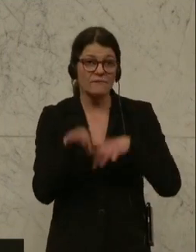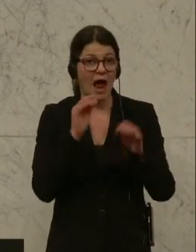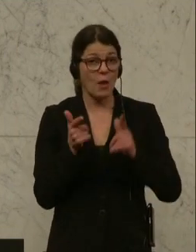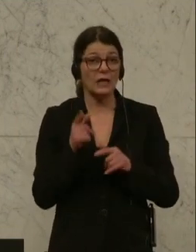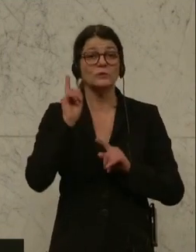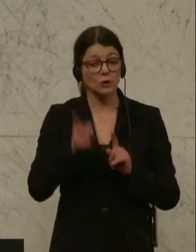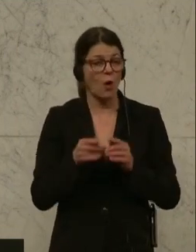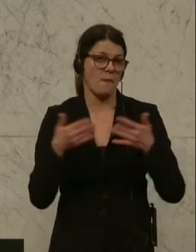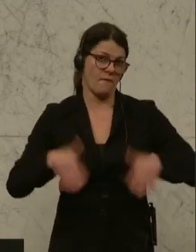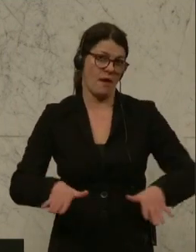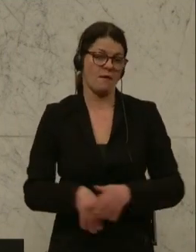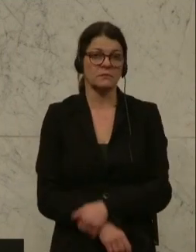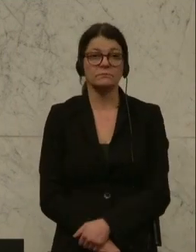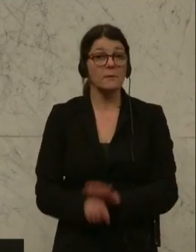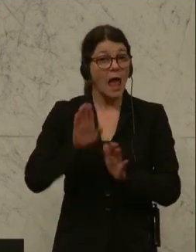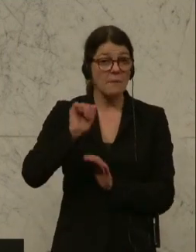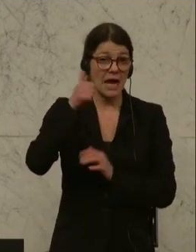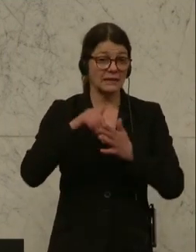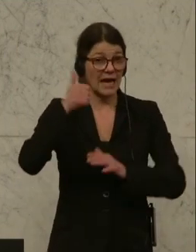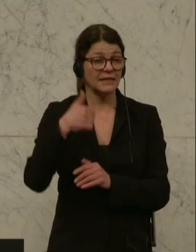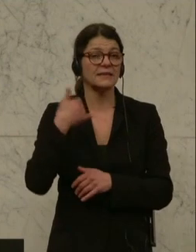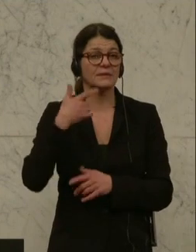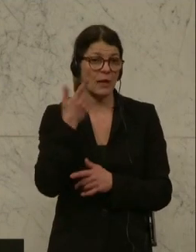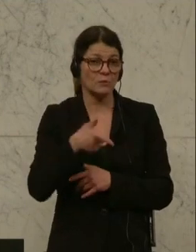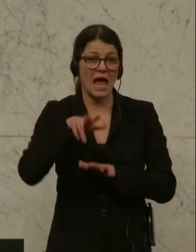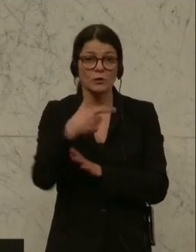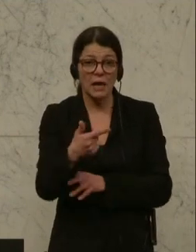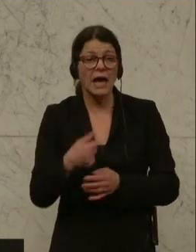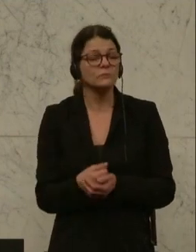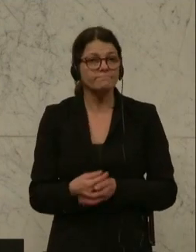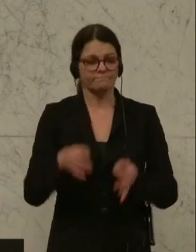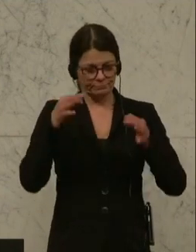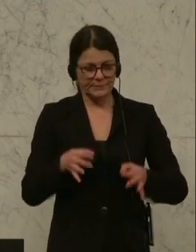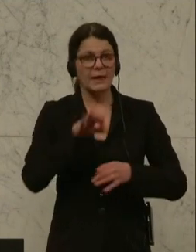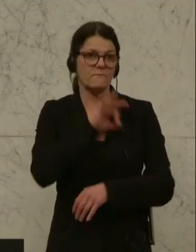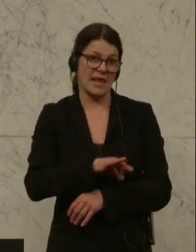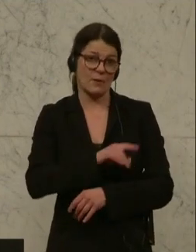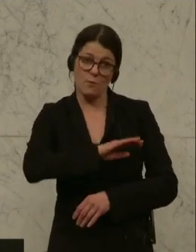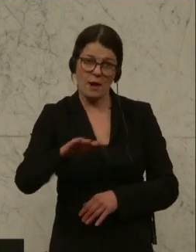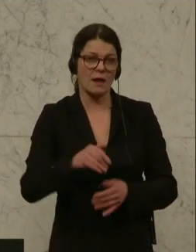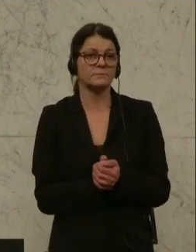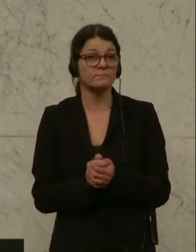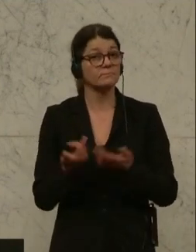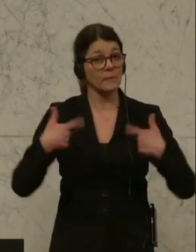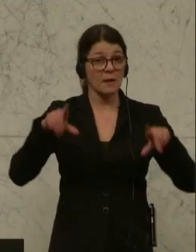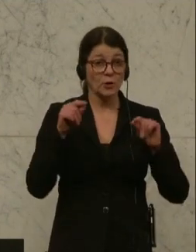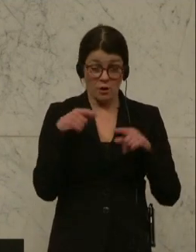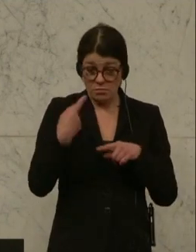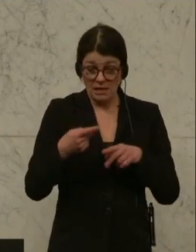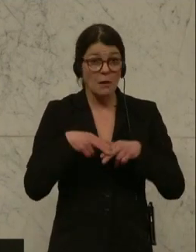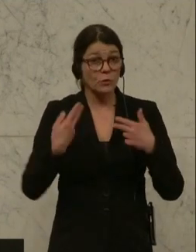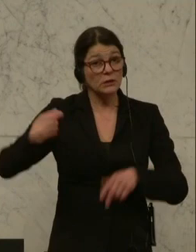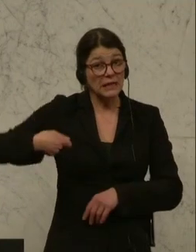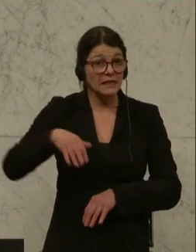barrierefrei sein ab 1 28 wird das nun verpflichtend sein sprich bei der nächsten